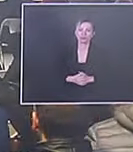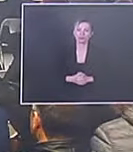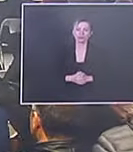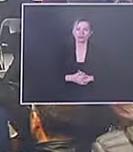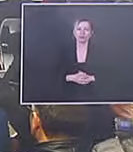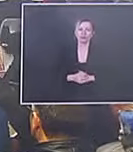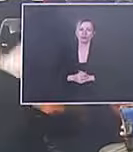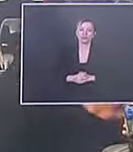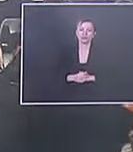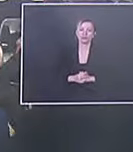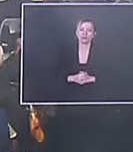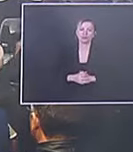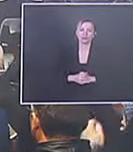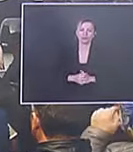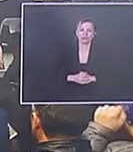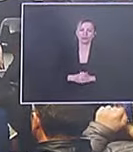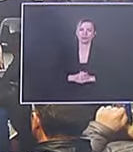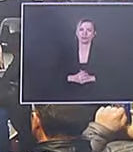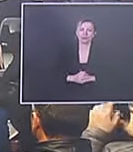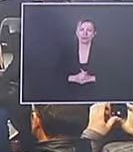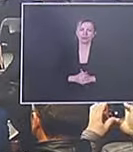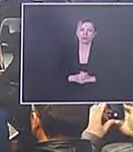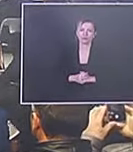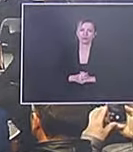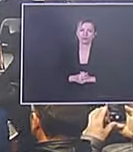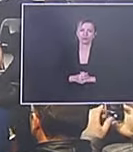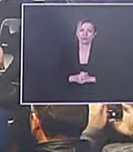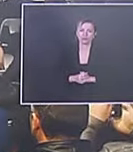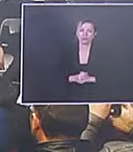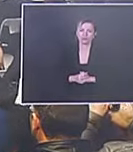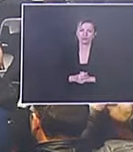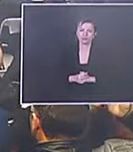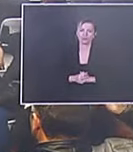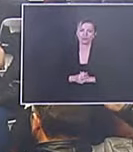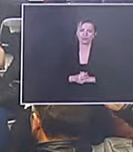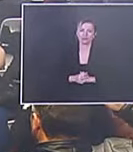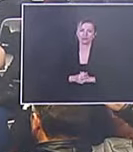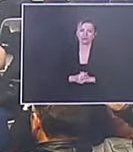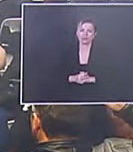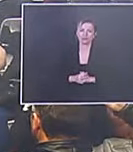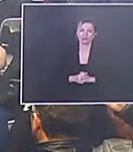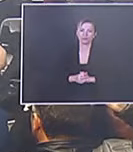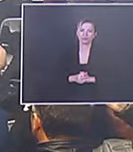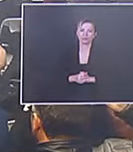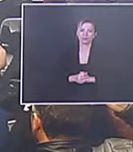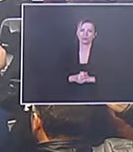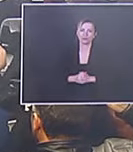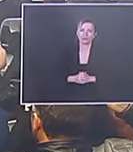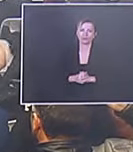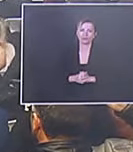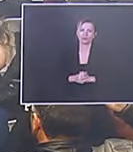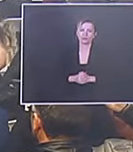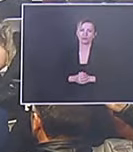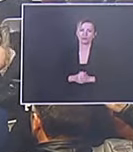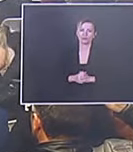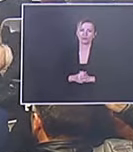ΣΥΕΝΑ δεσμεύεται και να διαβεβαιώνει προσωπικά ότι θα τηρηθεί το χρονοδιάγραμμα υλοποίησης του έργου, καλώντας όσους είναι καχύποπτοι να